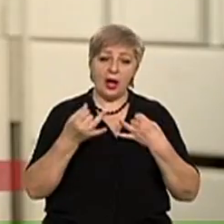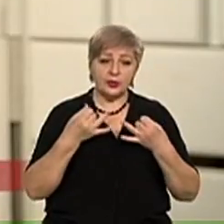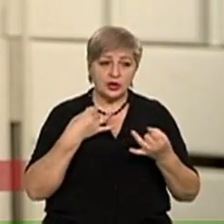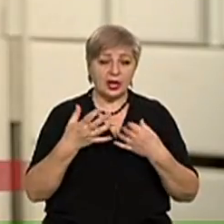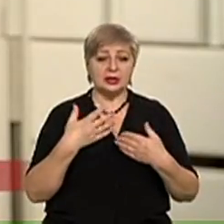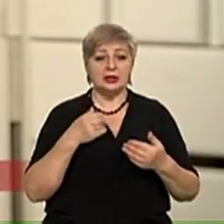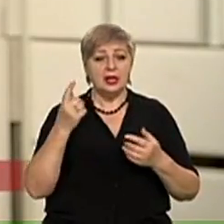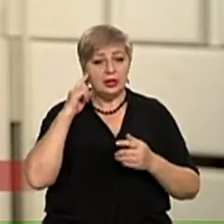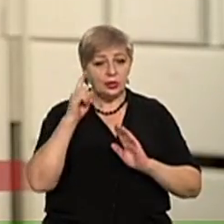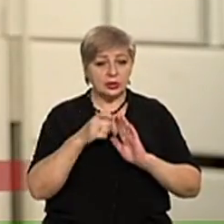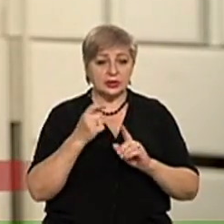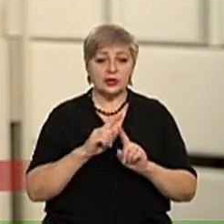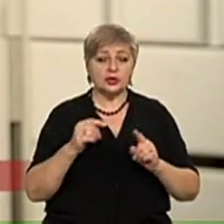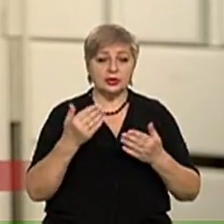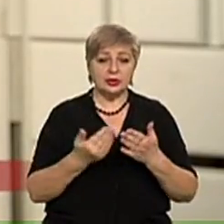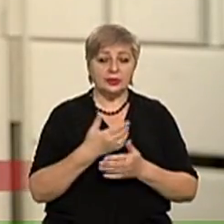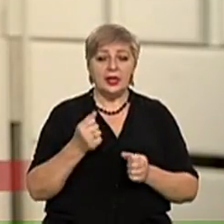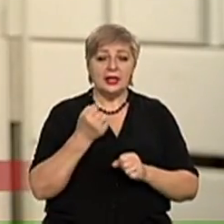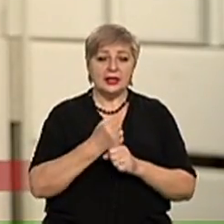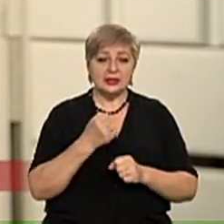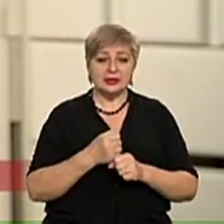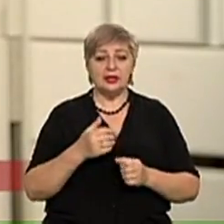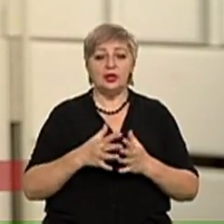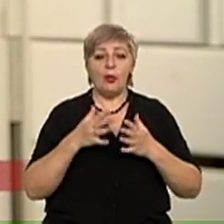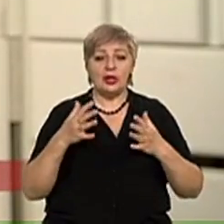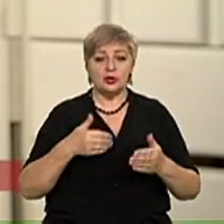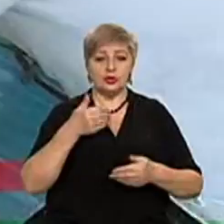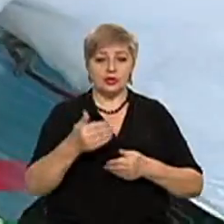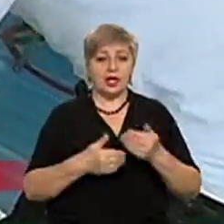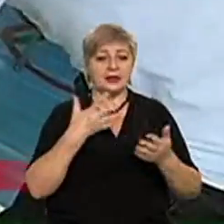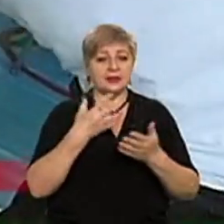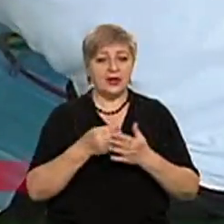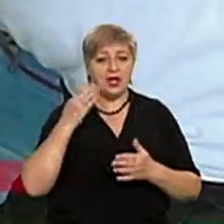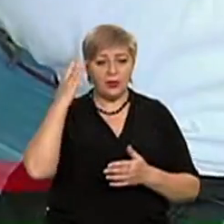новое. Я сделала большой шаг к своей мечте визажиста.